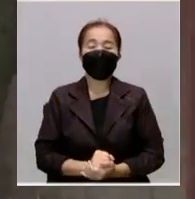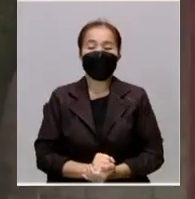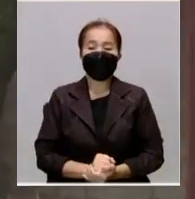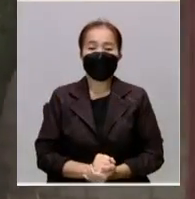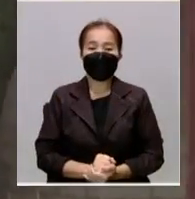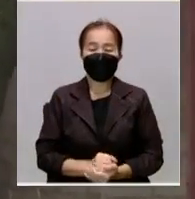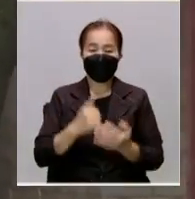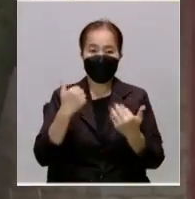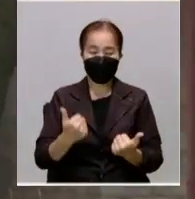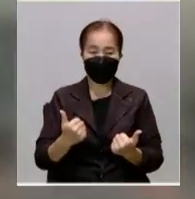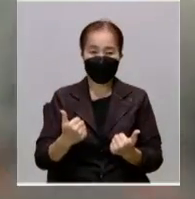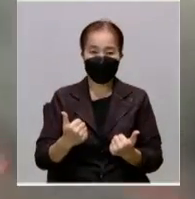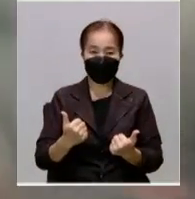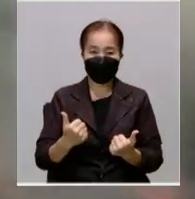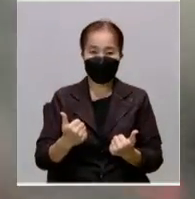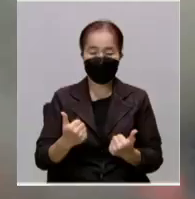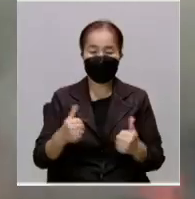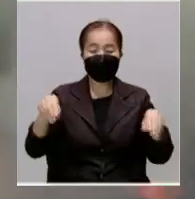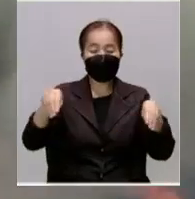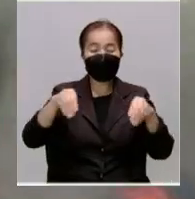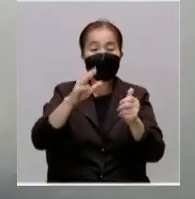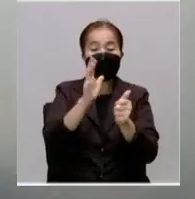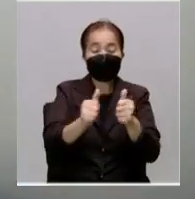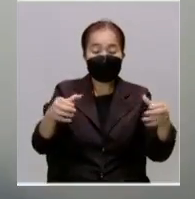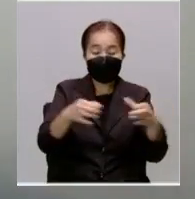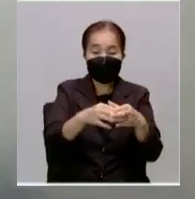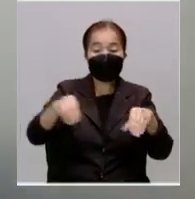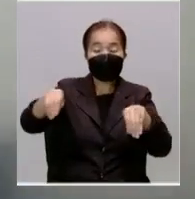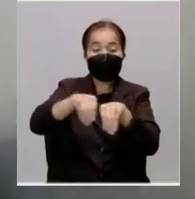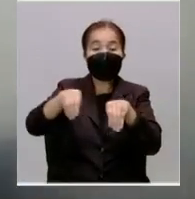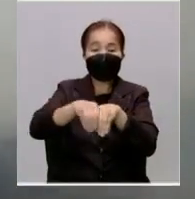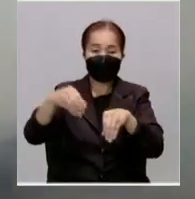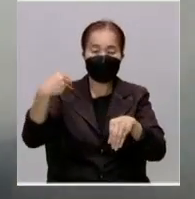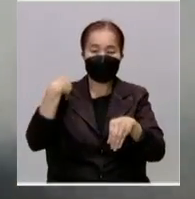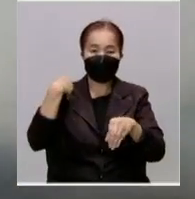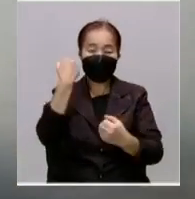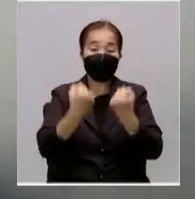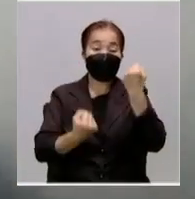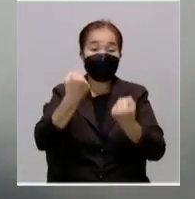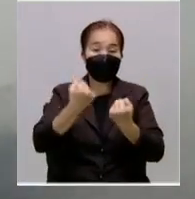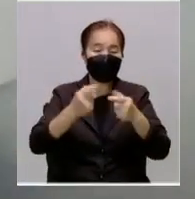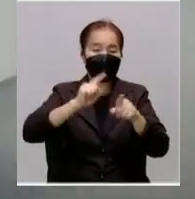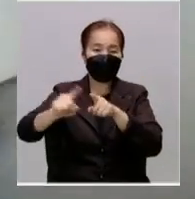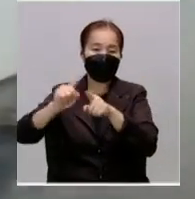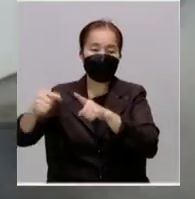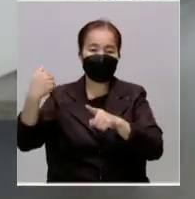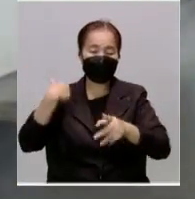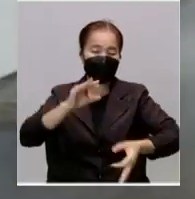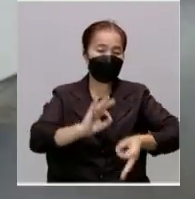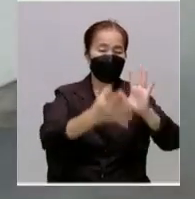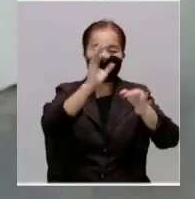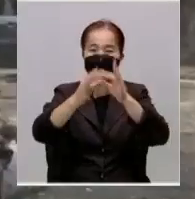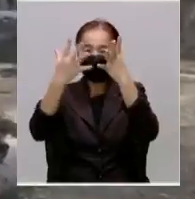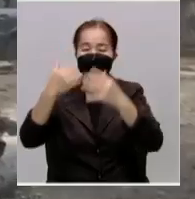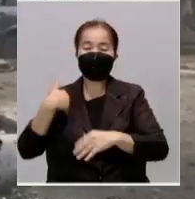ะที่เมืองบูคาก็คือใกล้กับกรุงเคียฟเนี่ยนะครับมียานเกราะหลายคันถูกเผาดำเป็นตอตะโกเลยครับสะพานหลายแห่